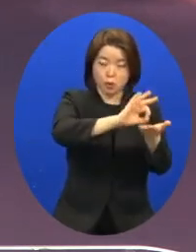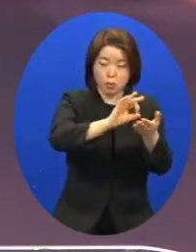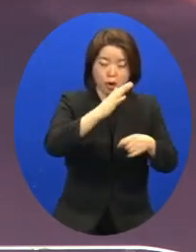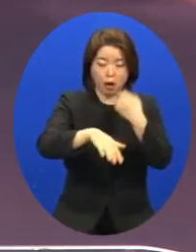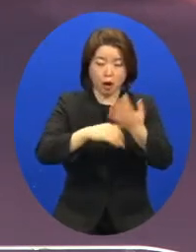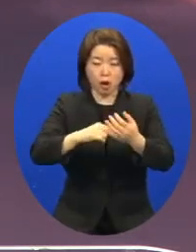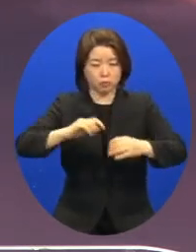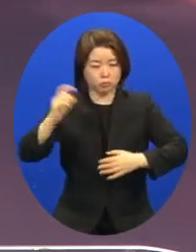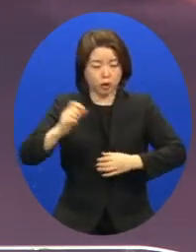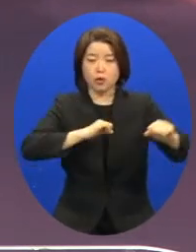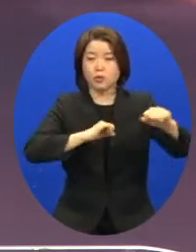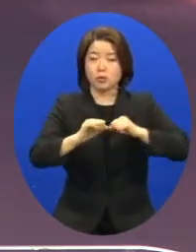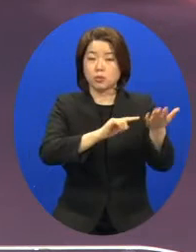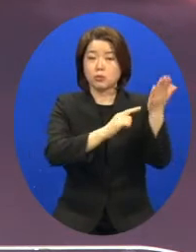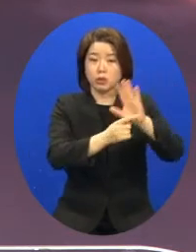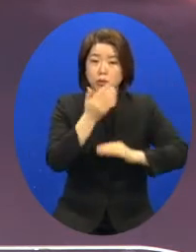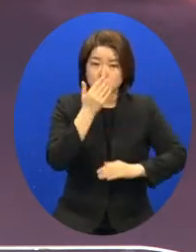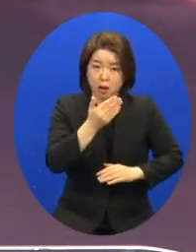강하게 나타나지 않겠어요?